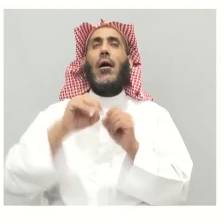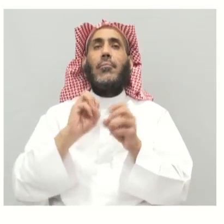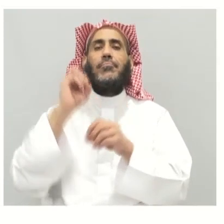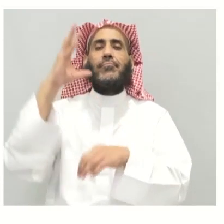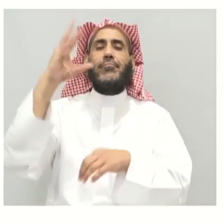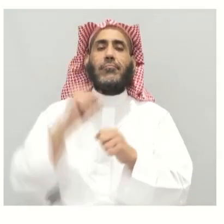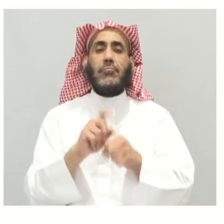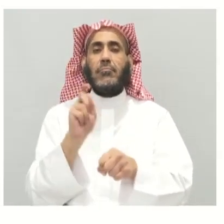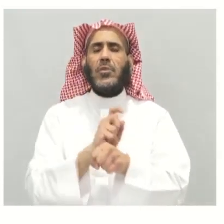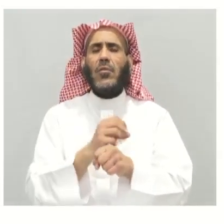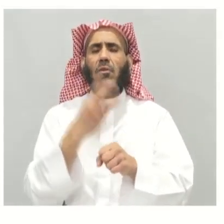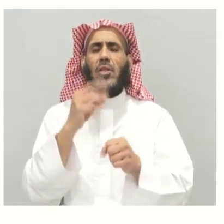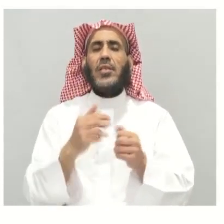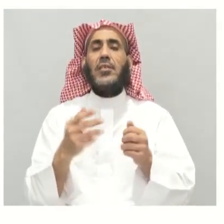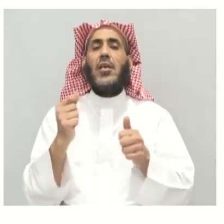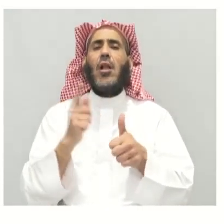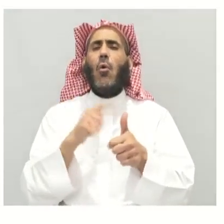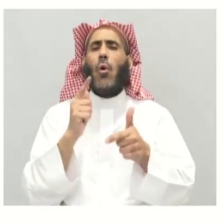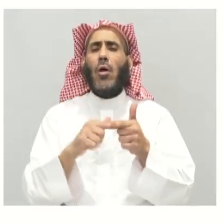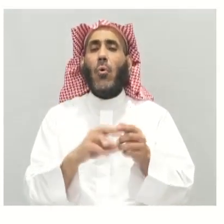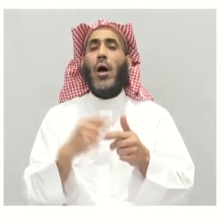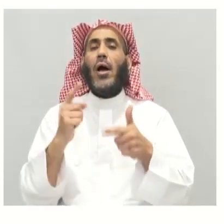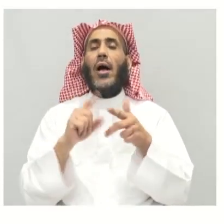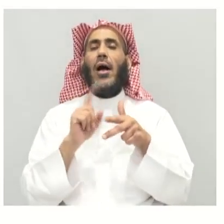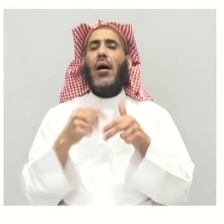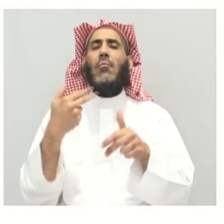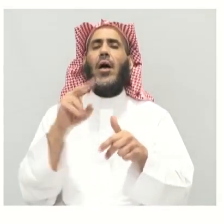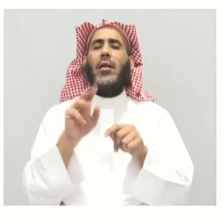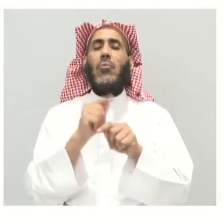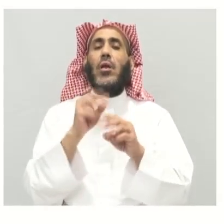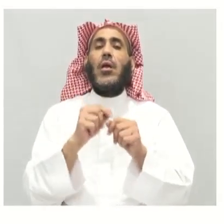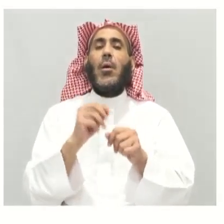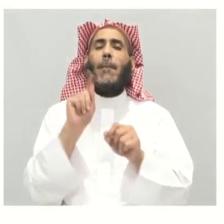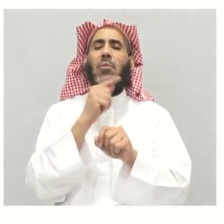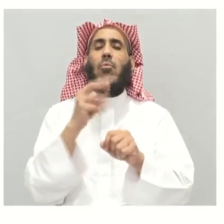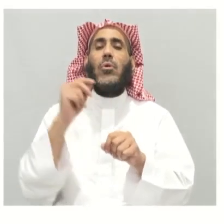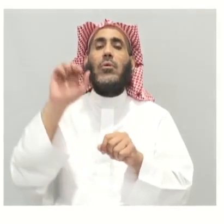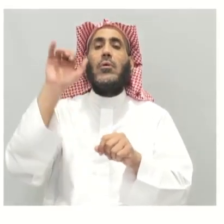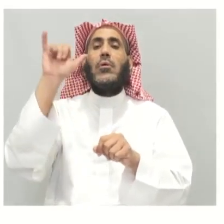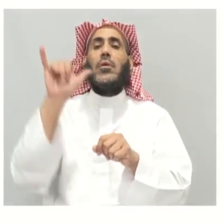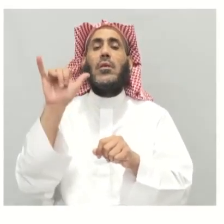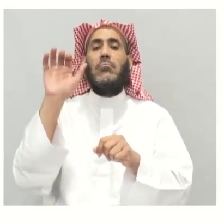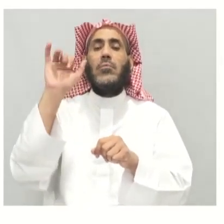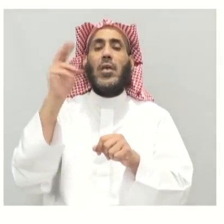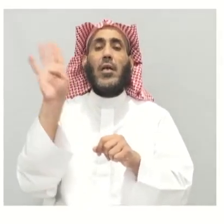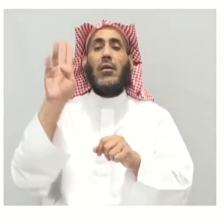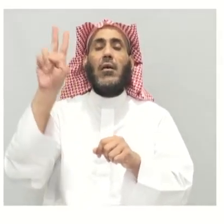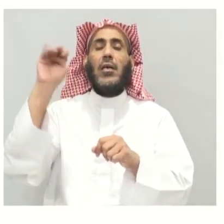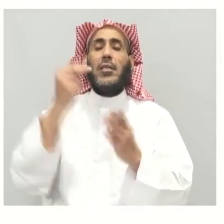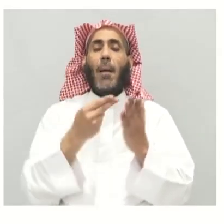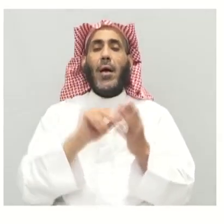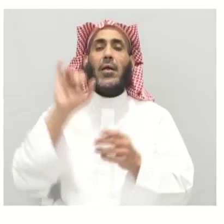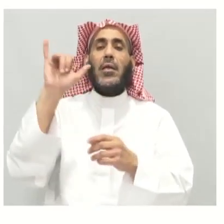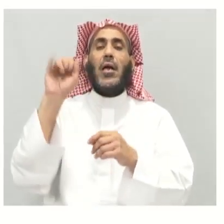الفعل الثلاثي صحيح الأول والآخر وعين مضارعه مضمومة، مثل كتب، يكتب، نلاحظ عين